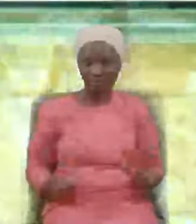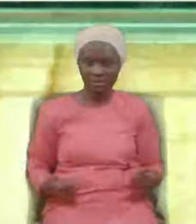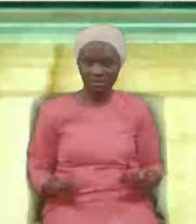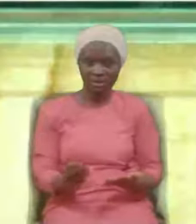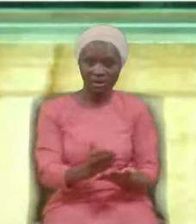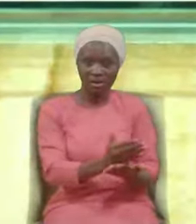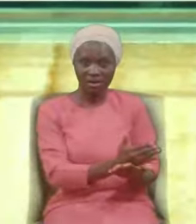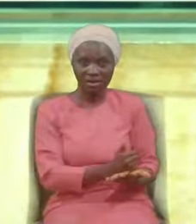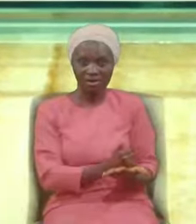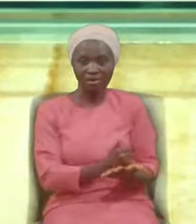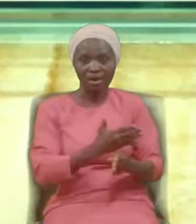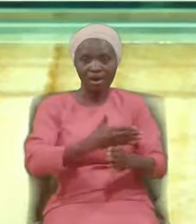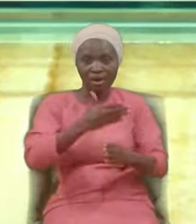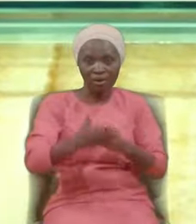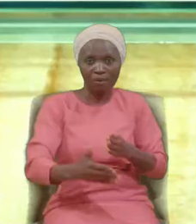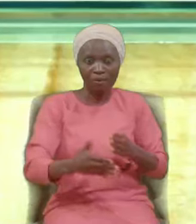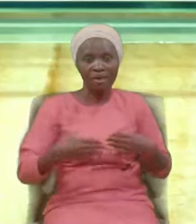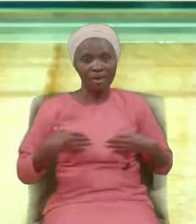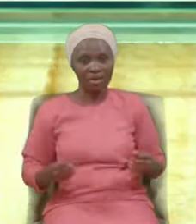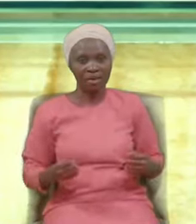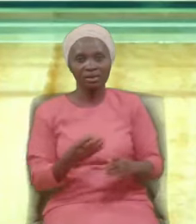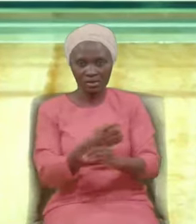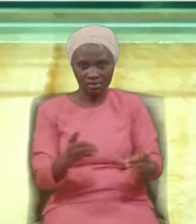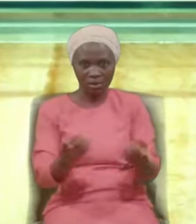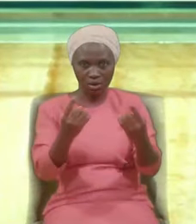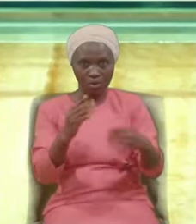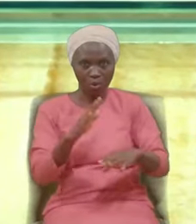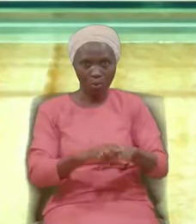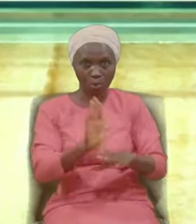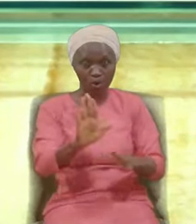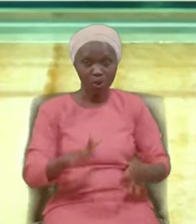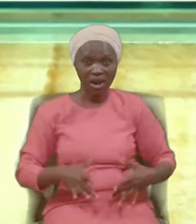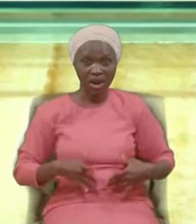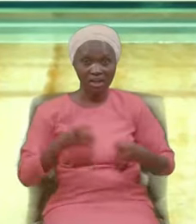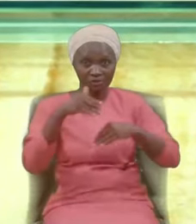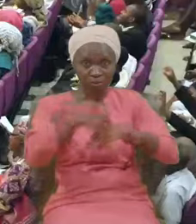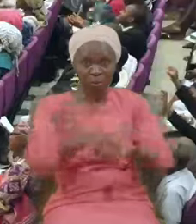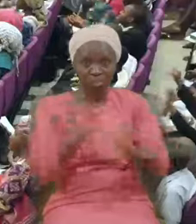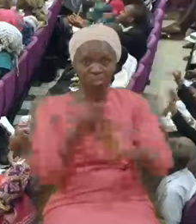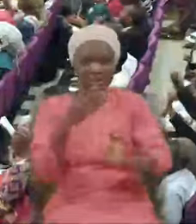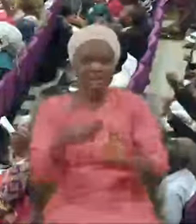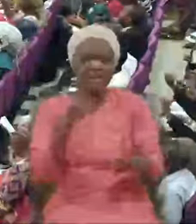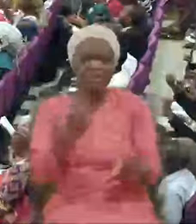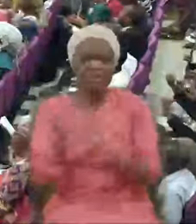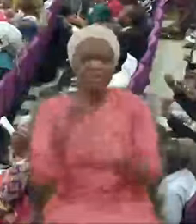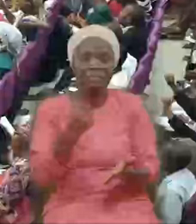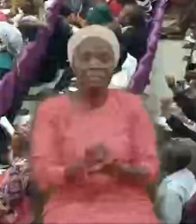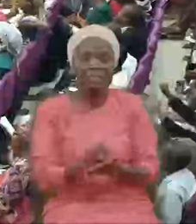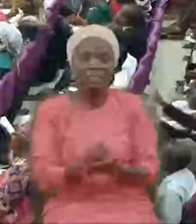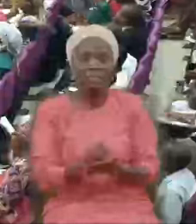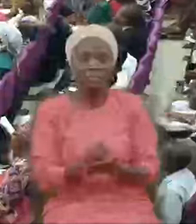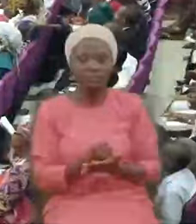la guérison totale, la délivrance totale est venue sur vous ce soir au nom de